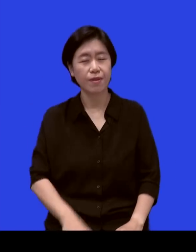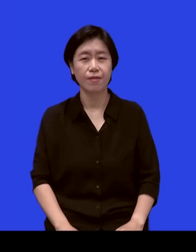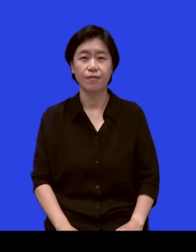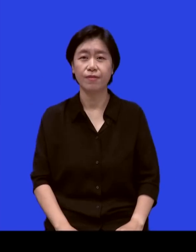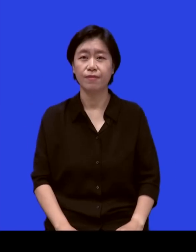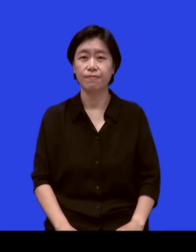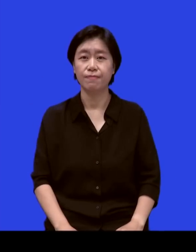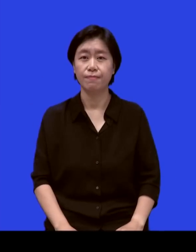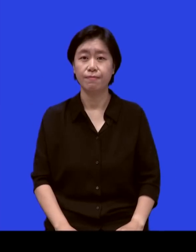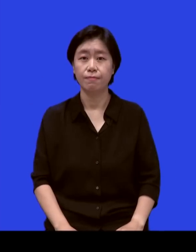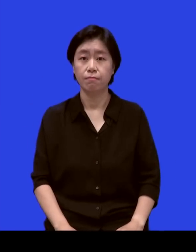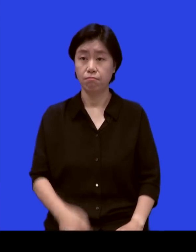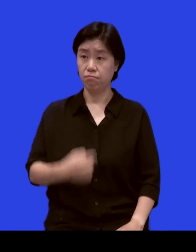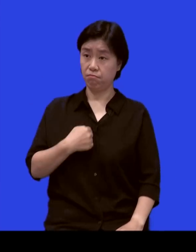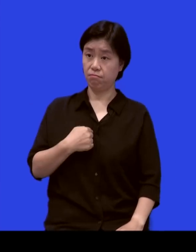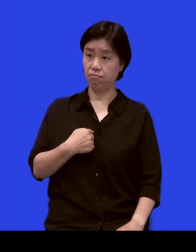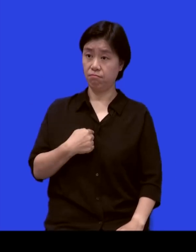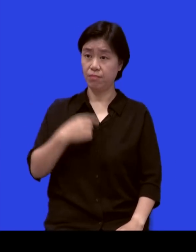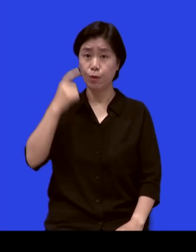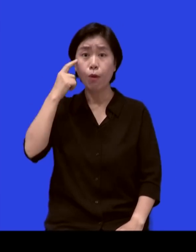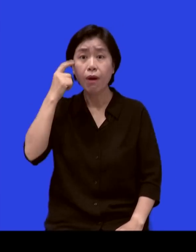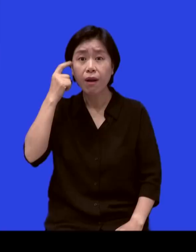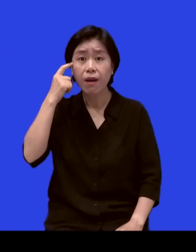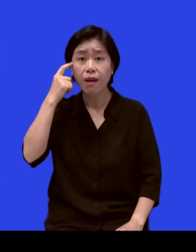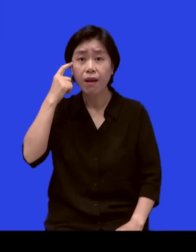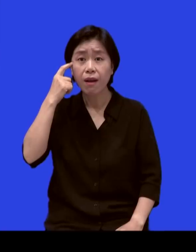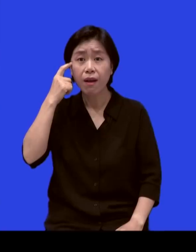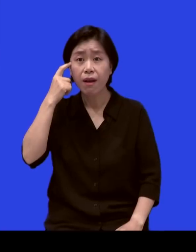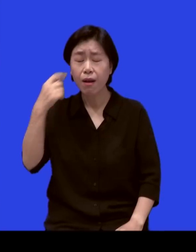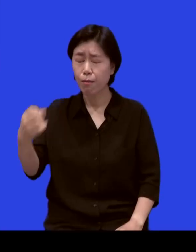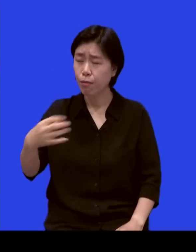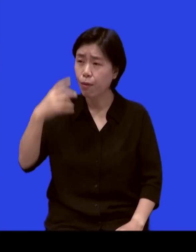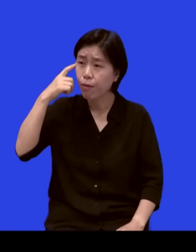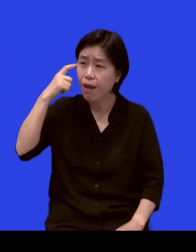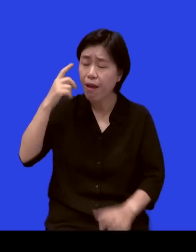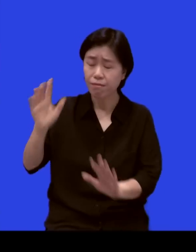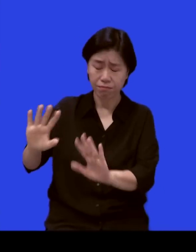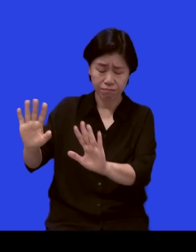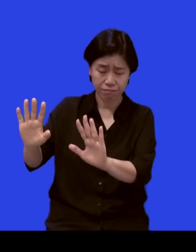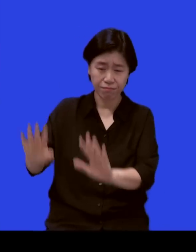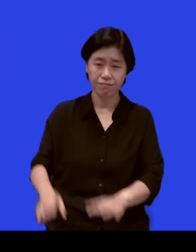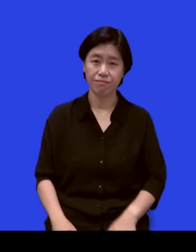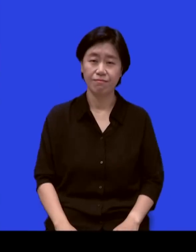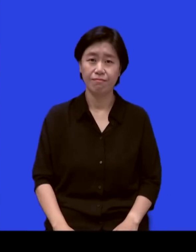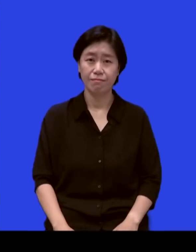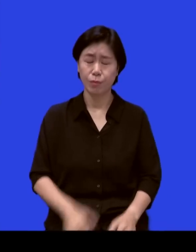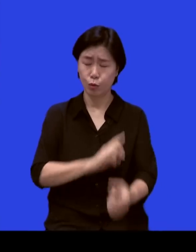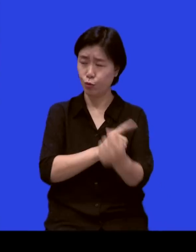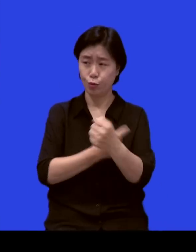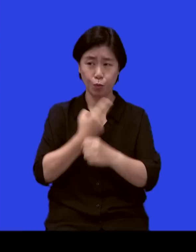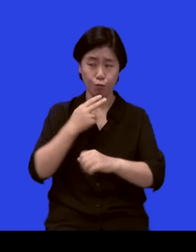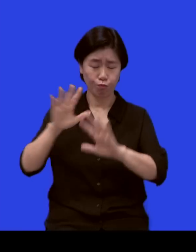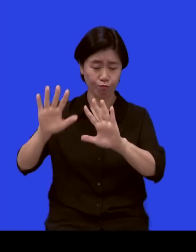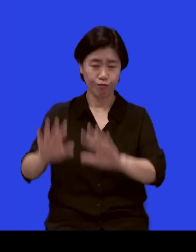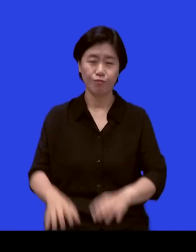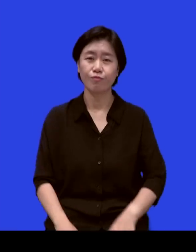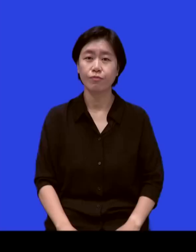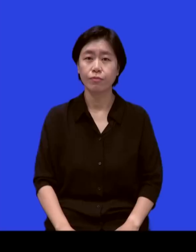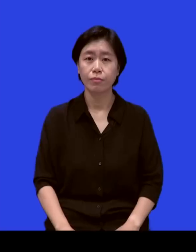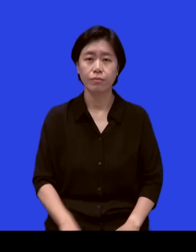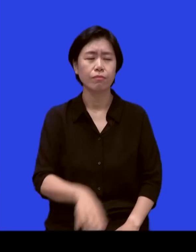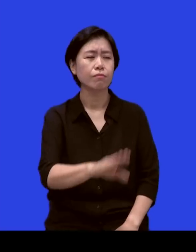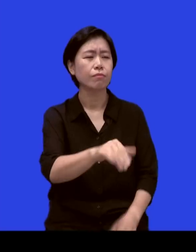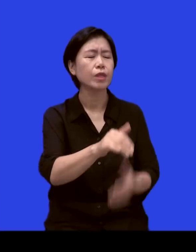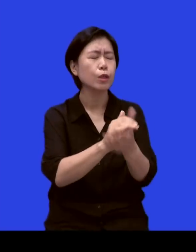좋겠다. 왜 제가 저한테 왜 그런 얘기를 하세요? 저 아무런 거 없는 사람인데 했더니 좀 기도